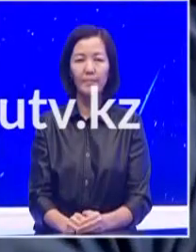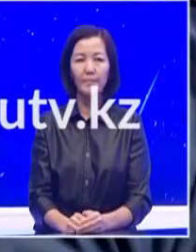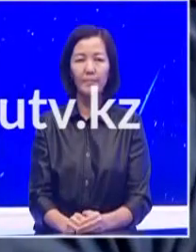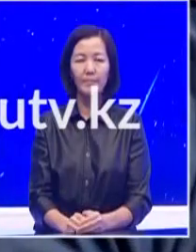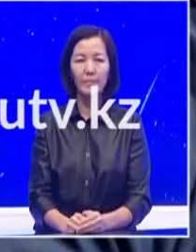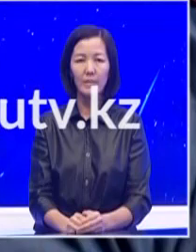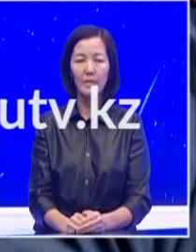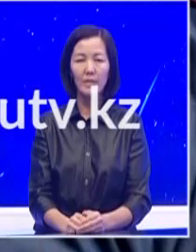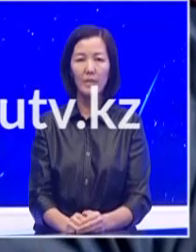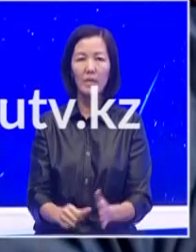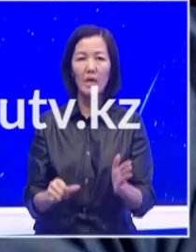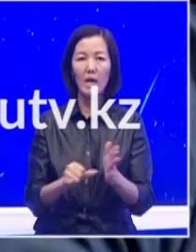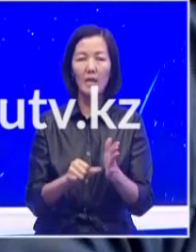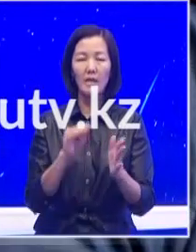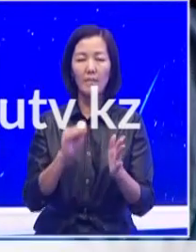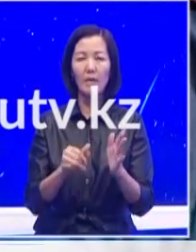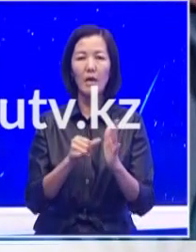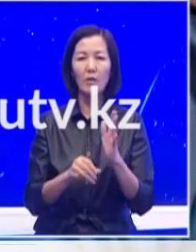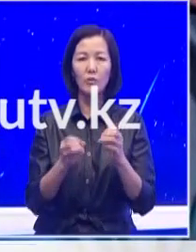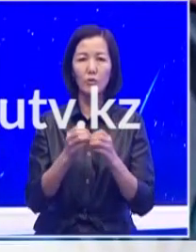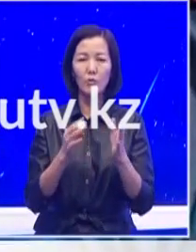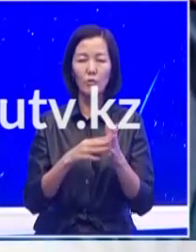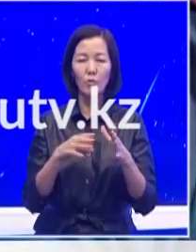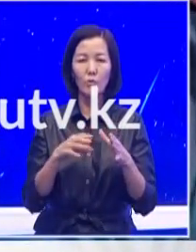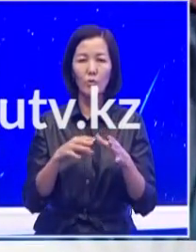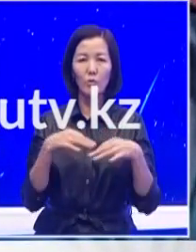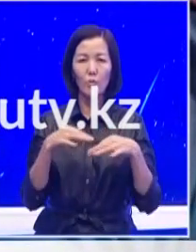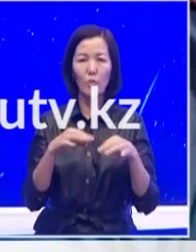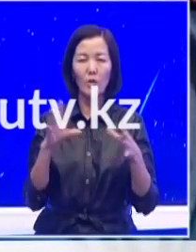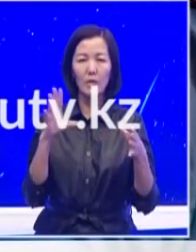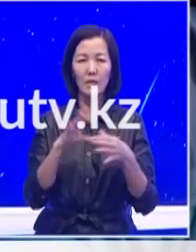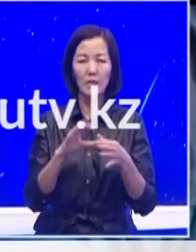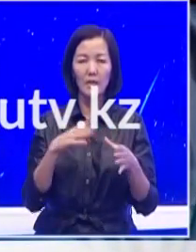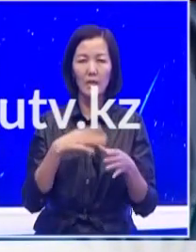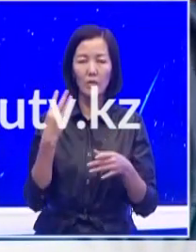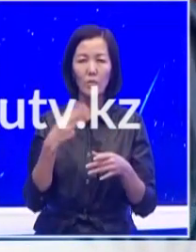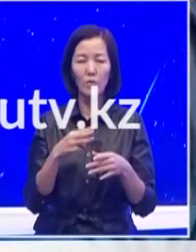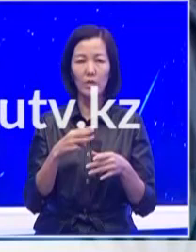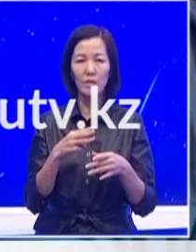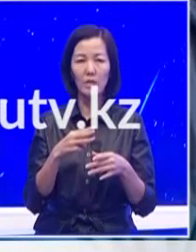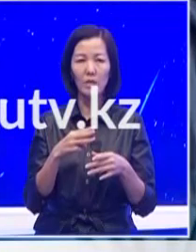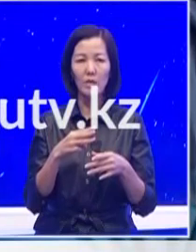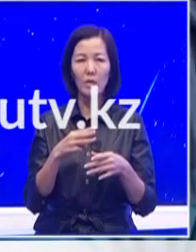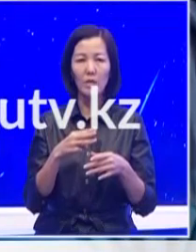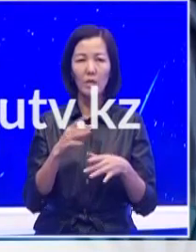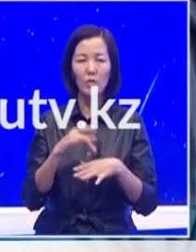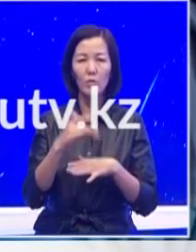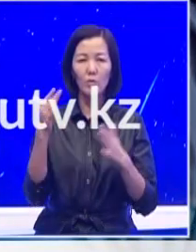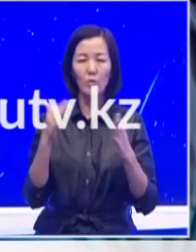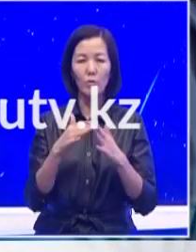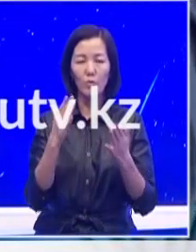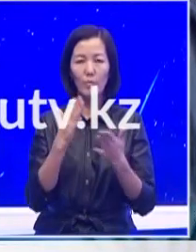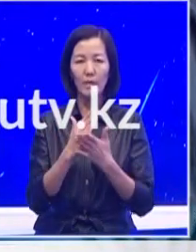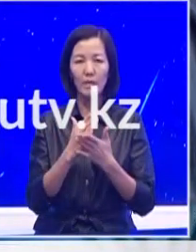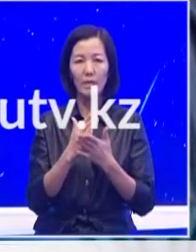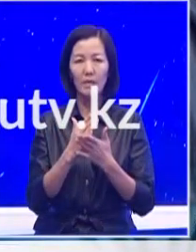Аудан аумағында 6619 үй тіркелген, оның ішінде 30 үй көп пәтерлі тұрғын үй болып